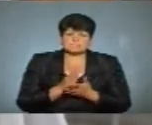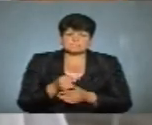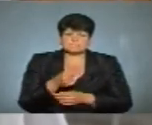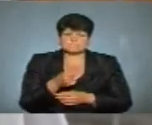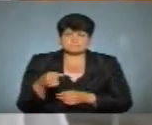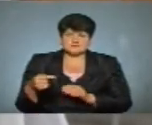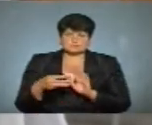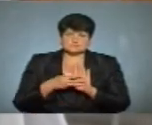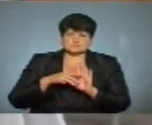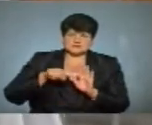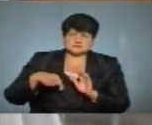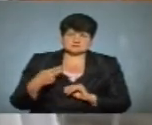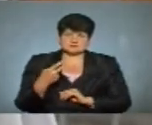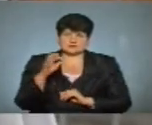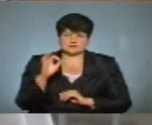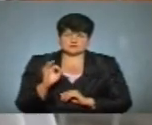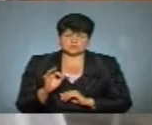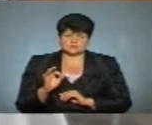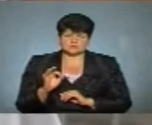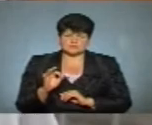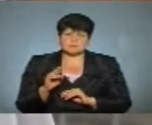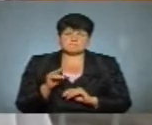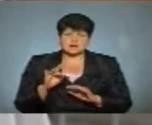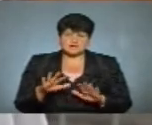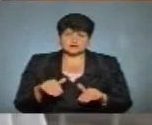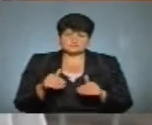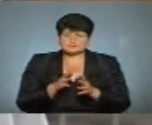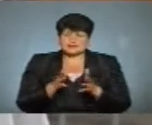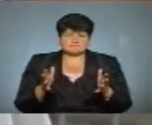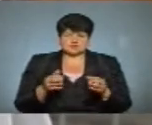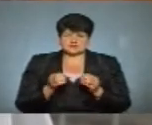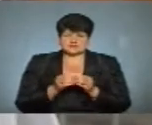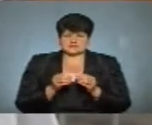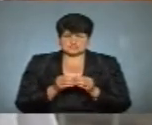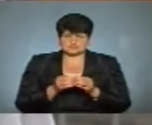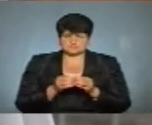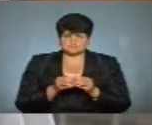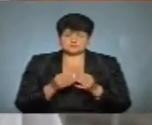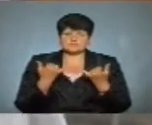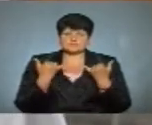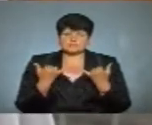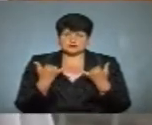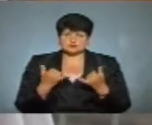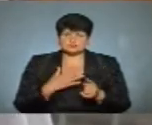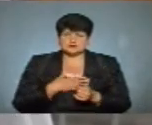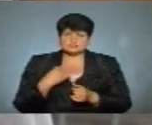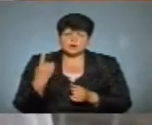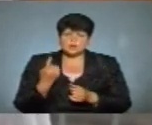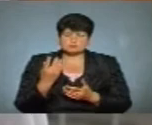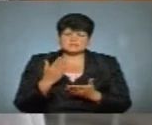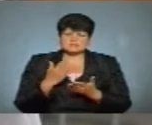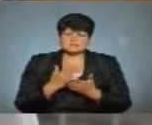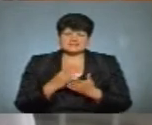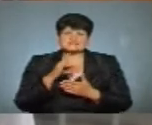мінус 8,2% при рекомендованому не більше 10. Тобто на сьогодні наша область знаходиться в